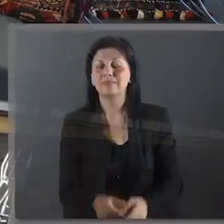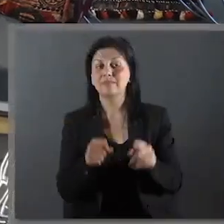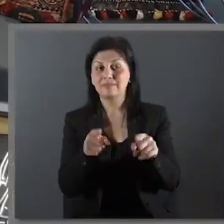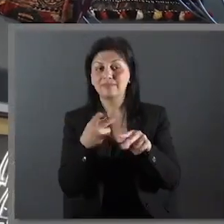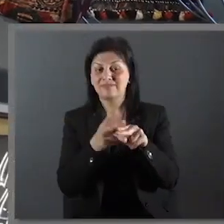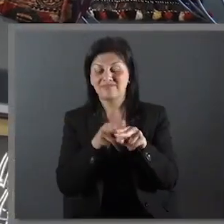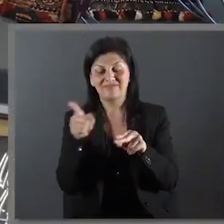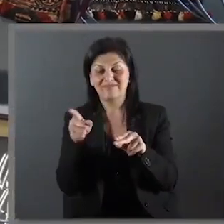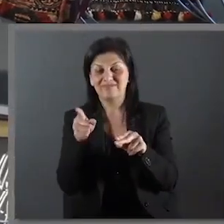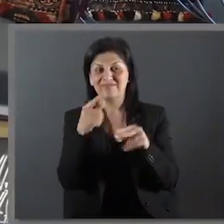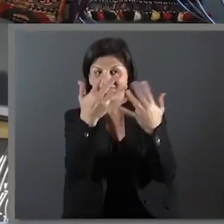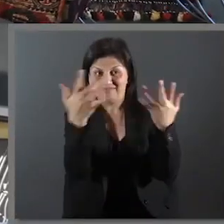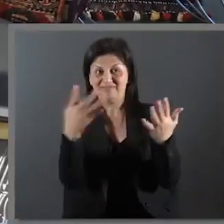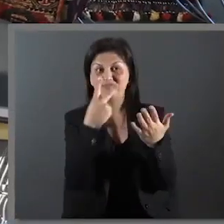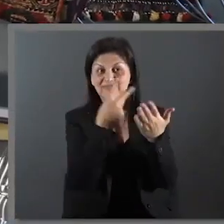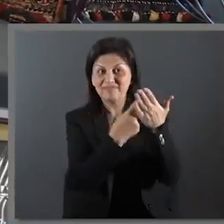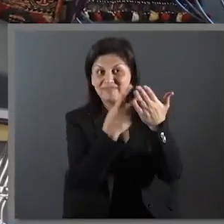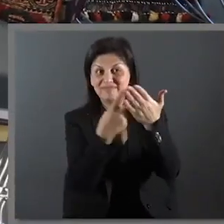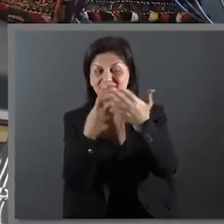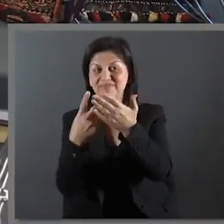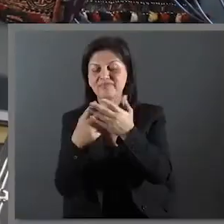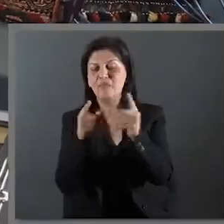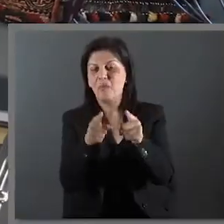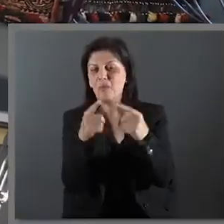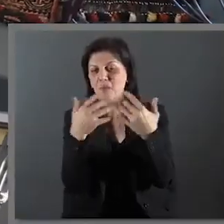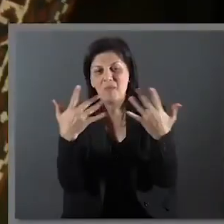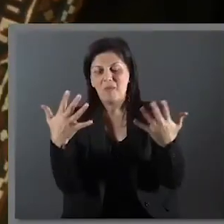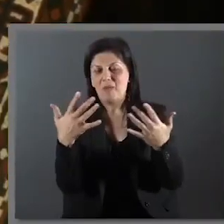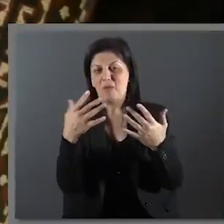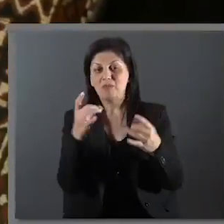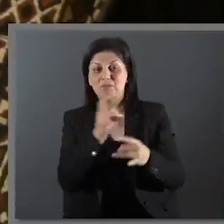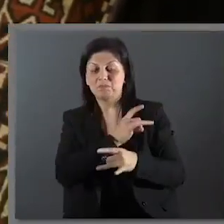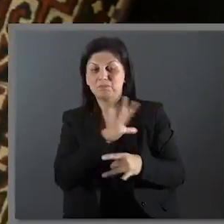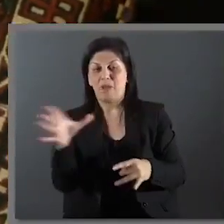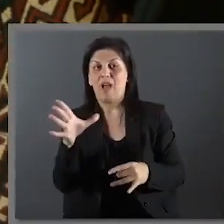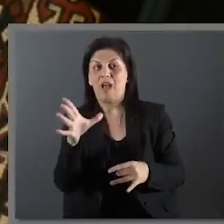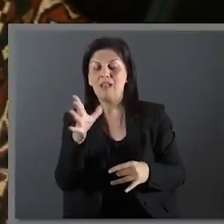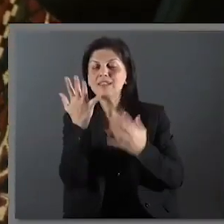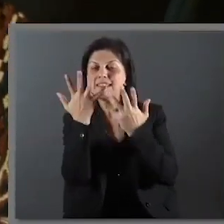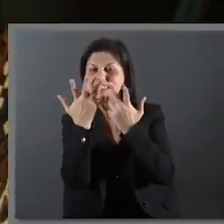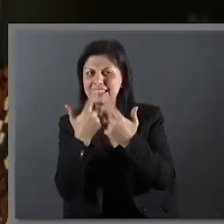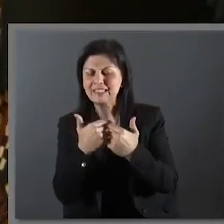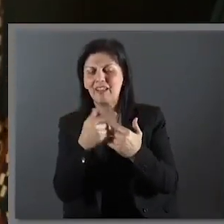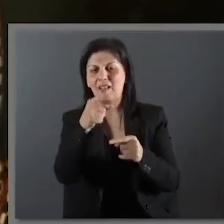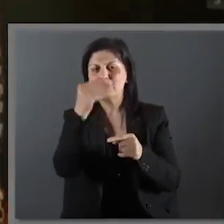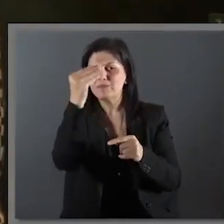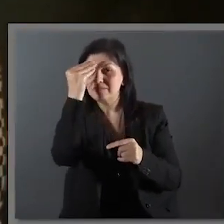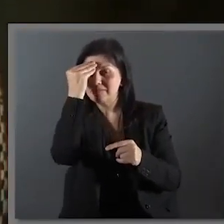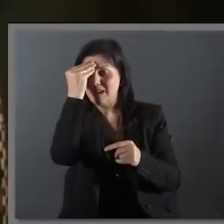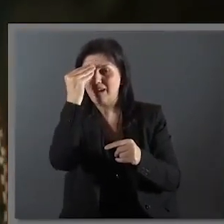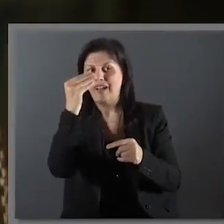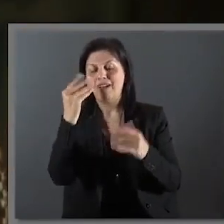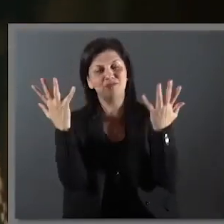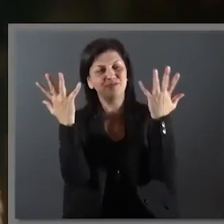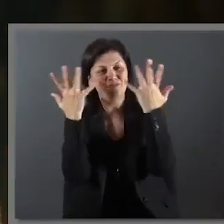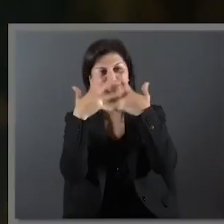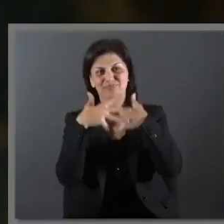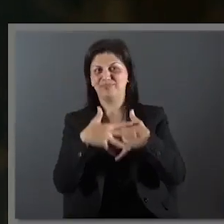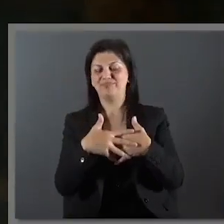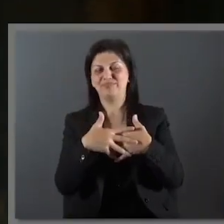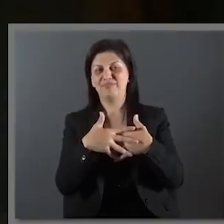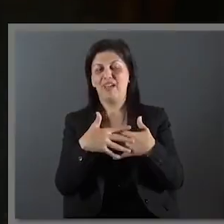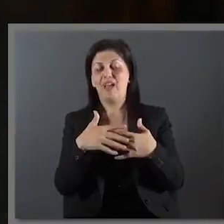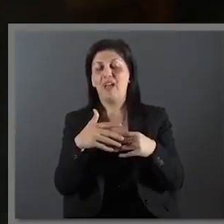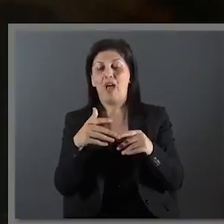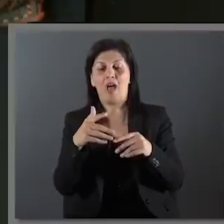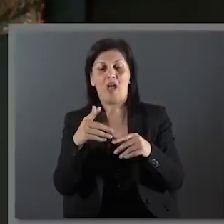Bu əşyalara baxdıqca onların rəng ahəngdarlığı, naxışların gözəlliyi və məna yükü adamı lap heyran